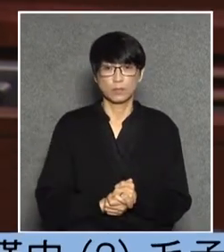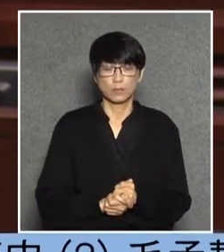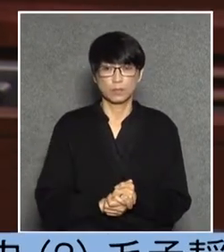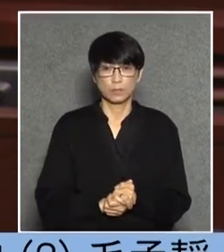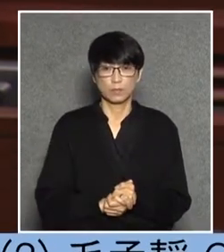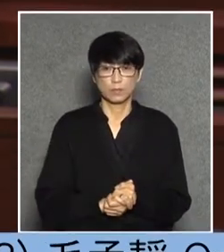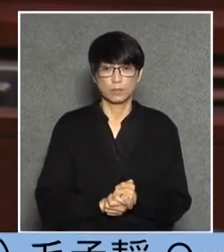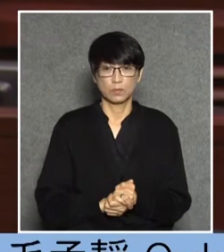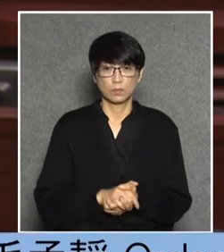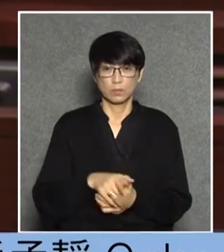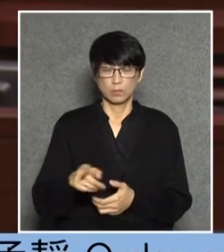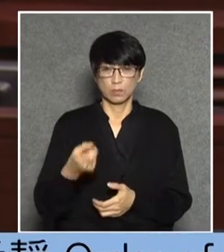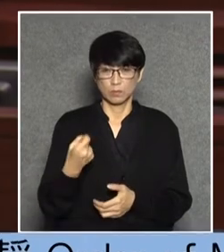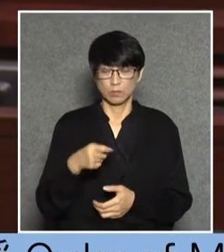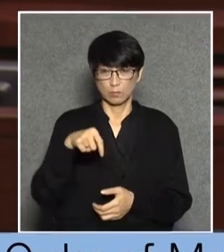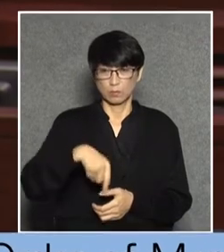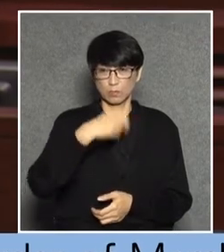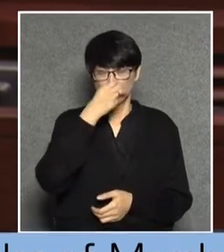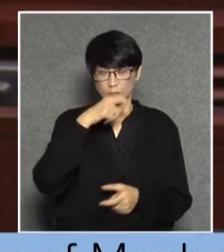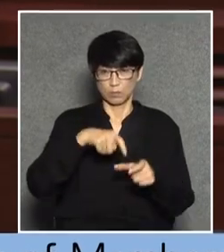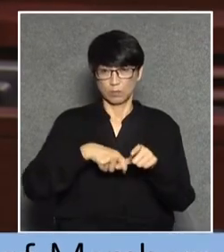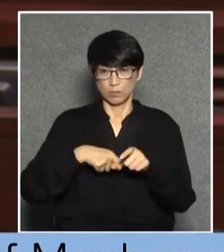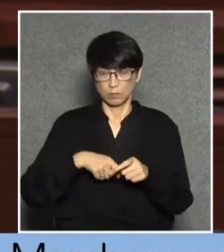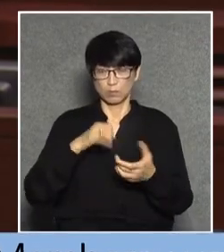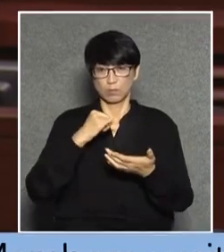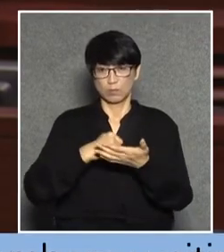你哋咁容易喺香港赚钱，仲要减税，